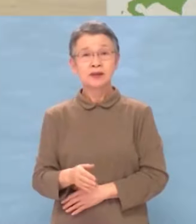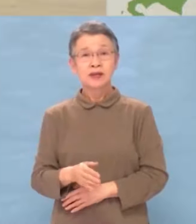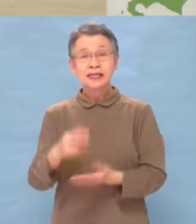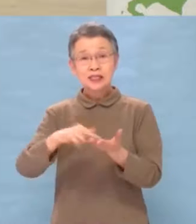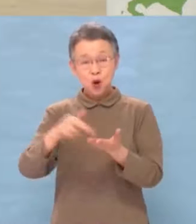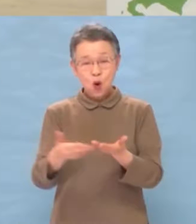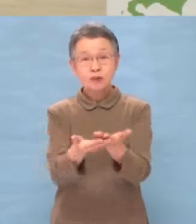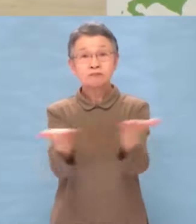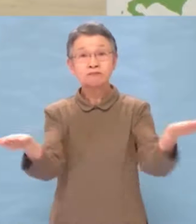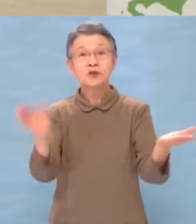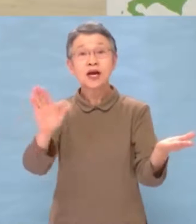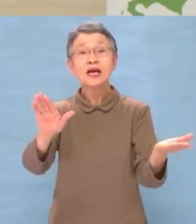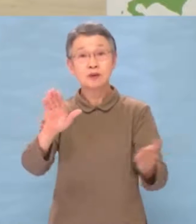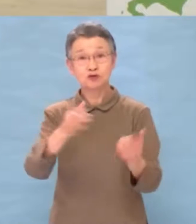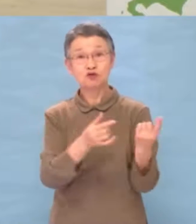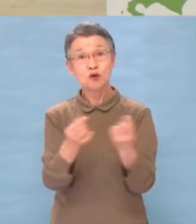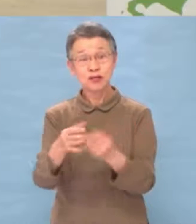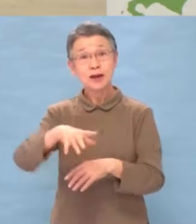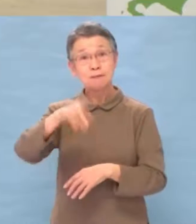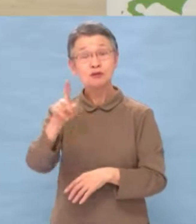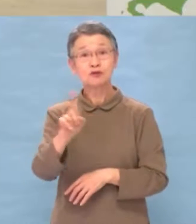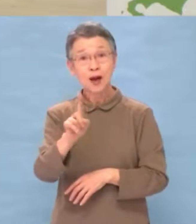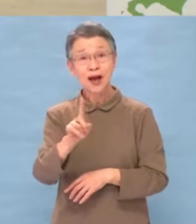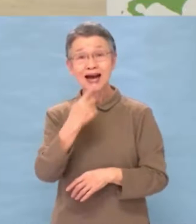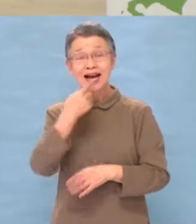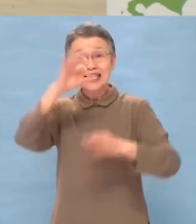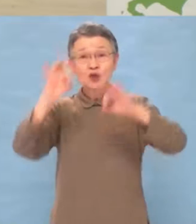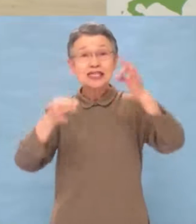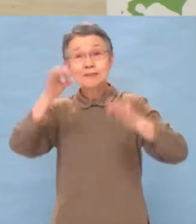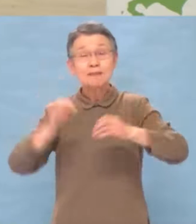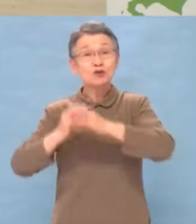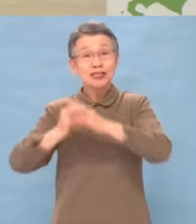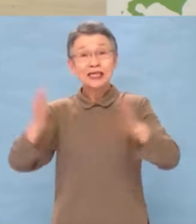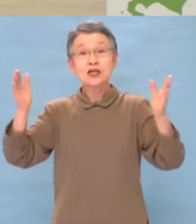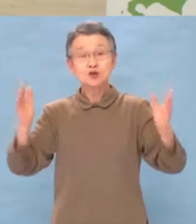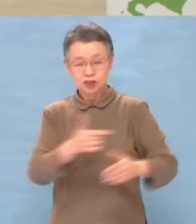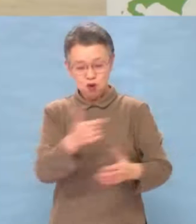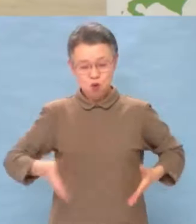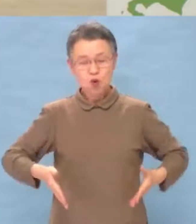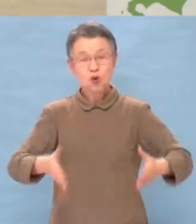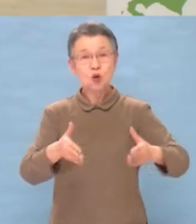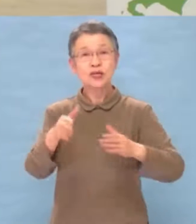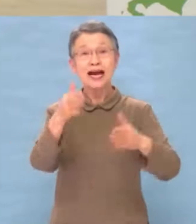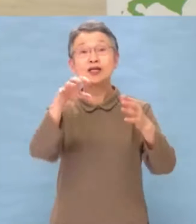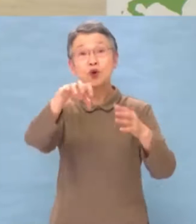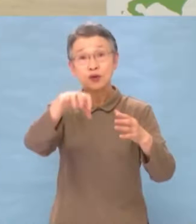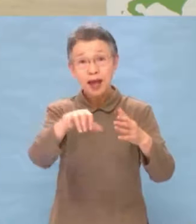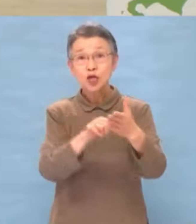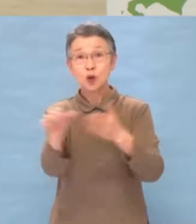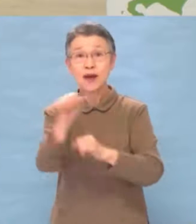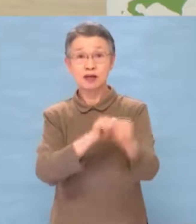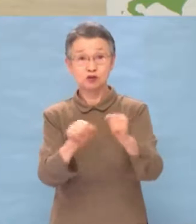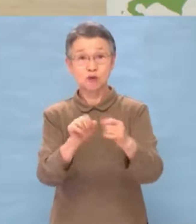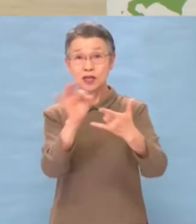たりしようのないとおりでありますが、まずは、期末期間中に大通り会議で署名活動、